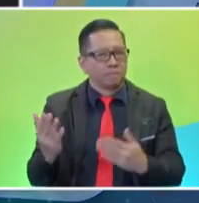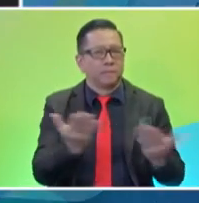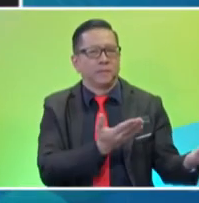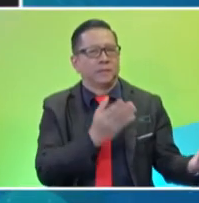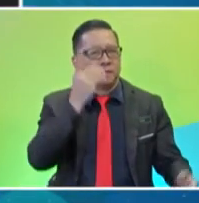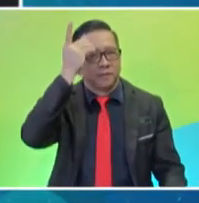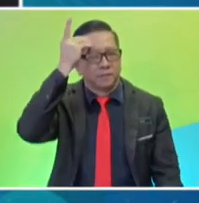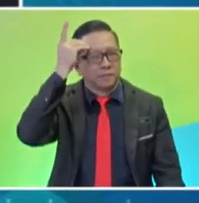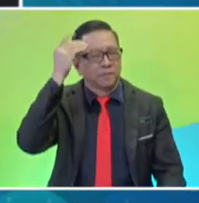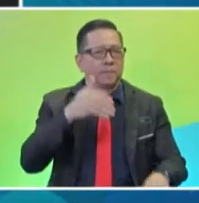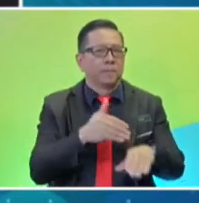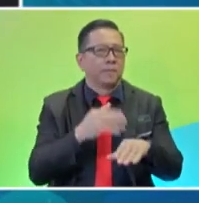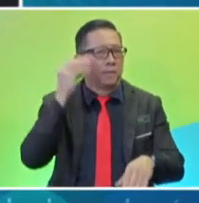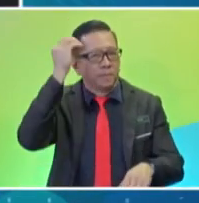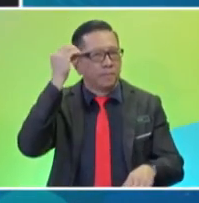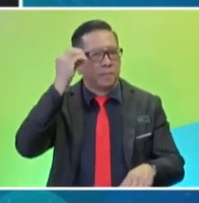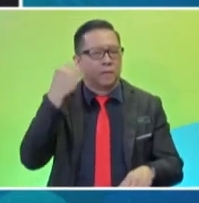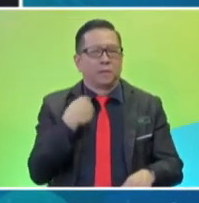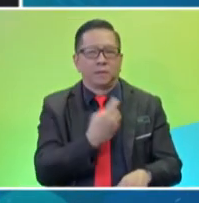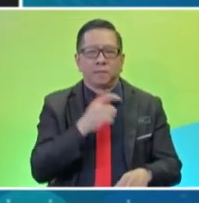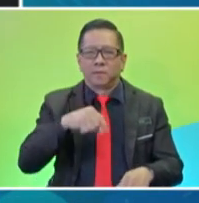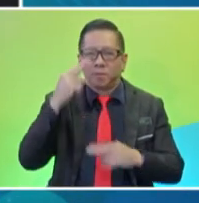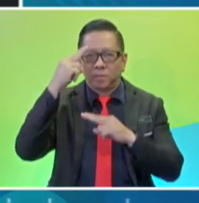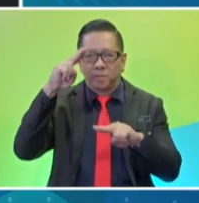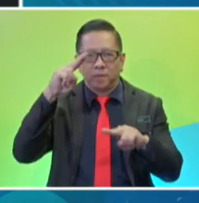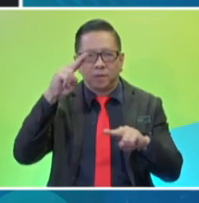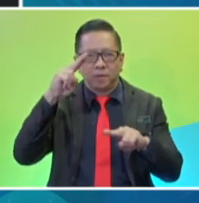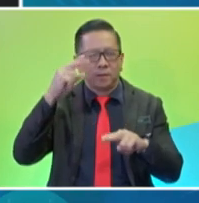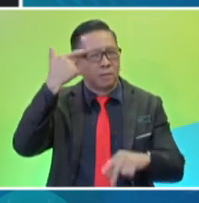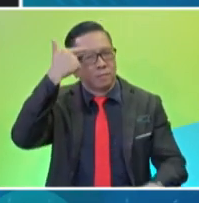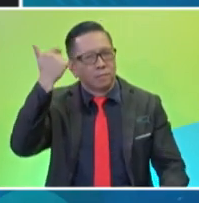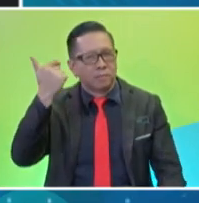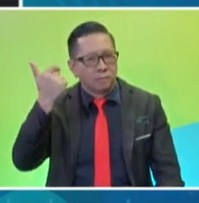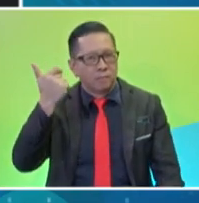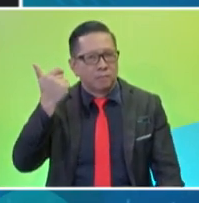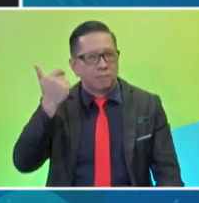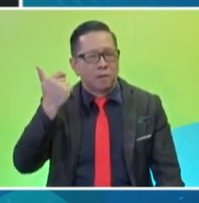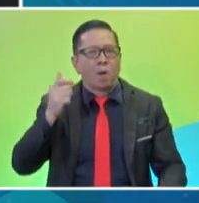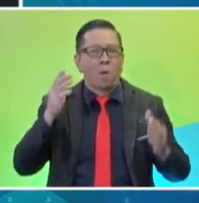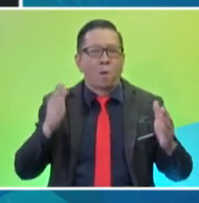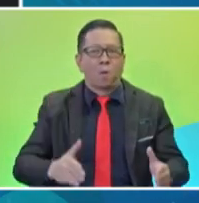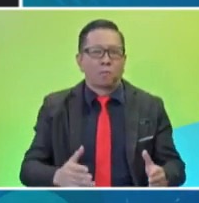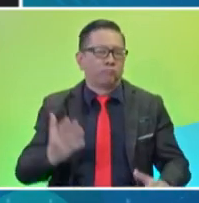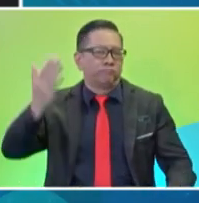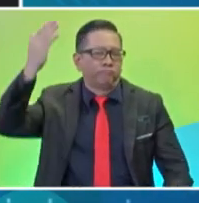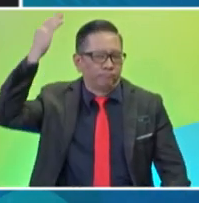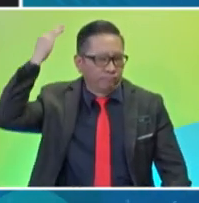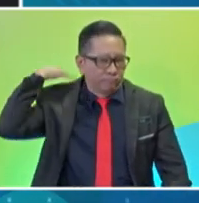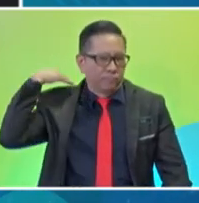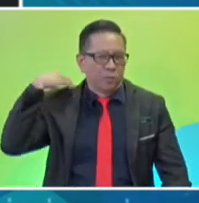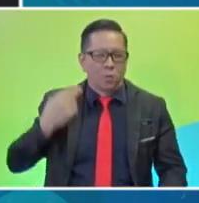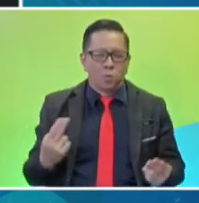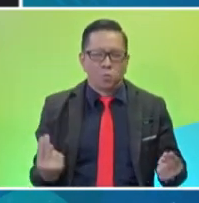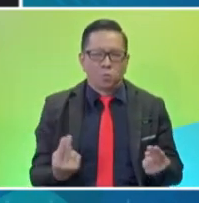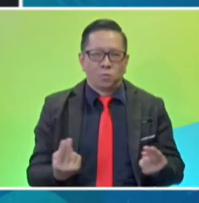pada pendapat saya kita kenal keranda apa yang orang dulu buat dulu kita